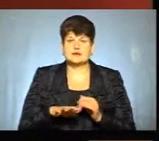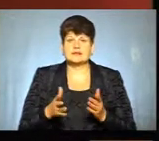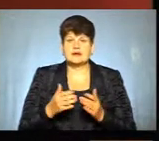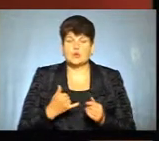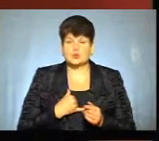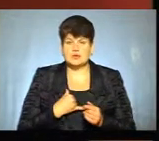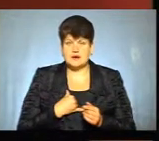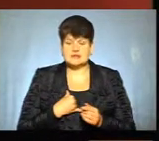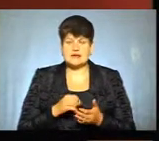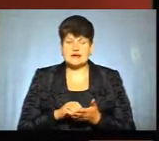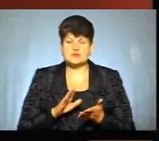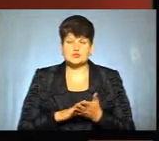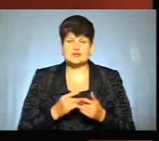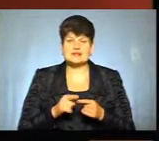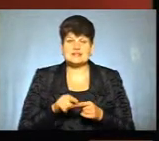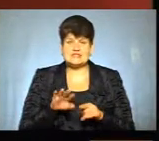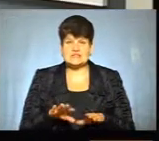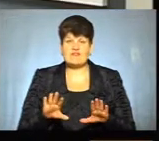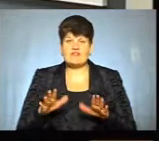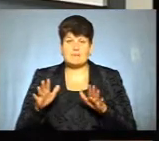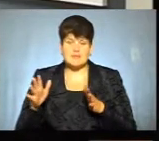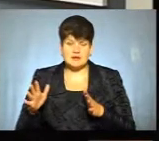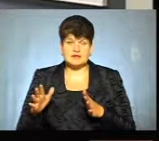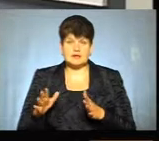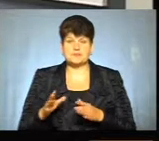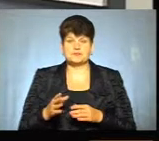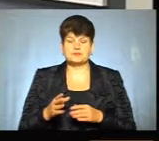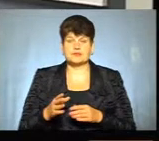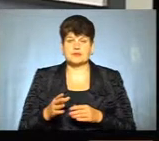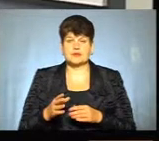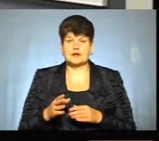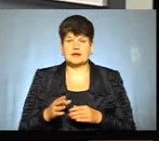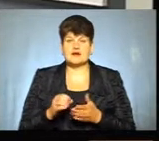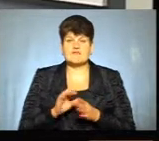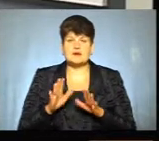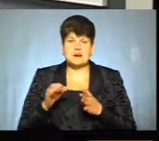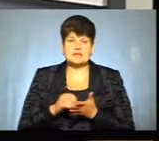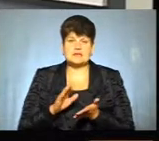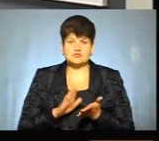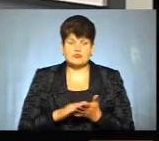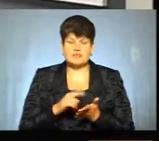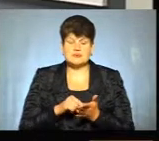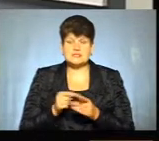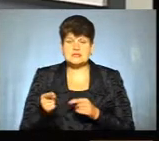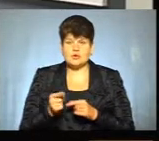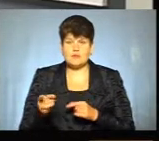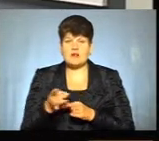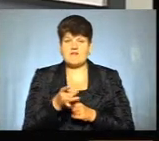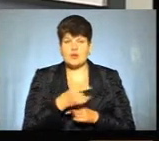нас реєструються ці випадки. Випадки в нас реєструються і в місті Тернополі, і в районах